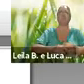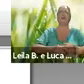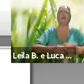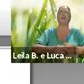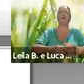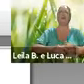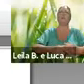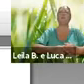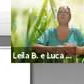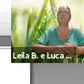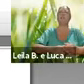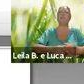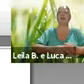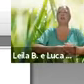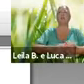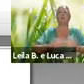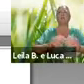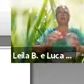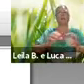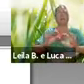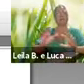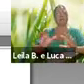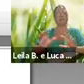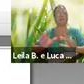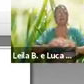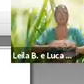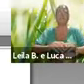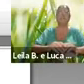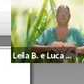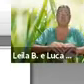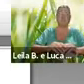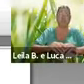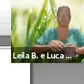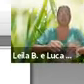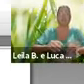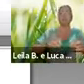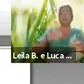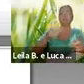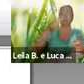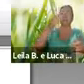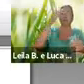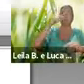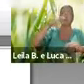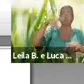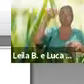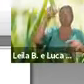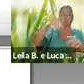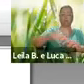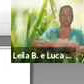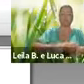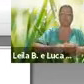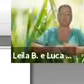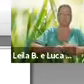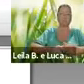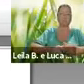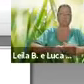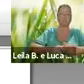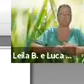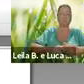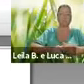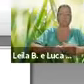mostrandosi a noi più umanizzato, quasi spento. Che significa? Il fratello Clementino,